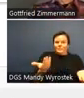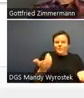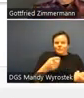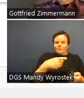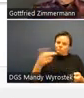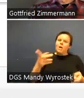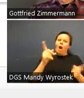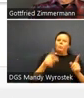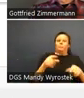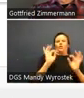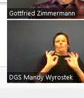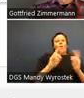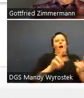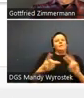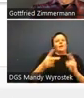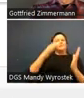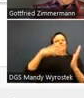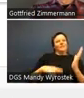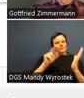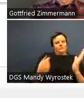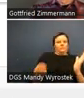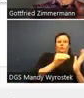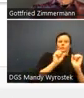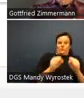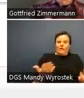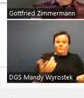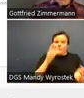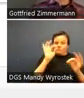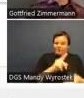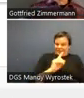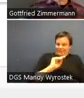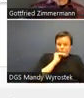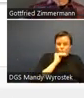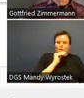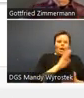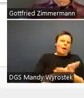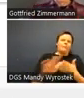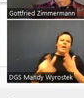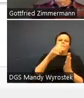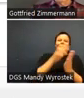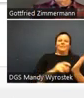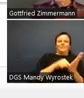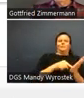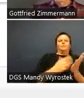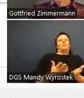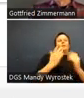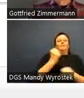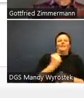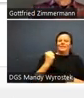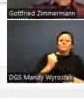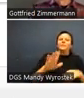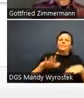Textfelder, und die sind jetzt wirklich ein Sonderfall. Also eigentlich wäre es am besten, dann würde sie gar nicht